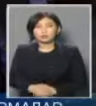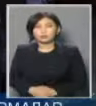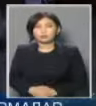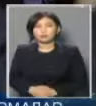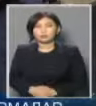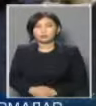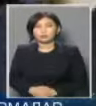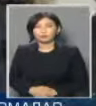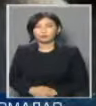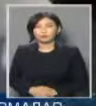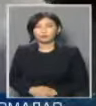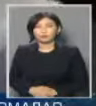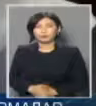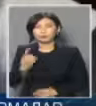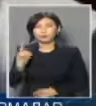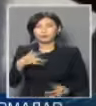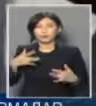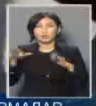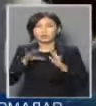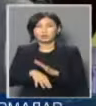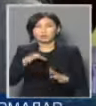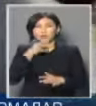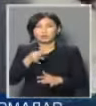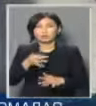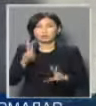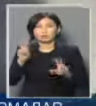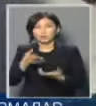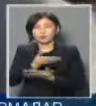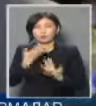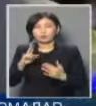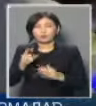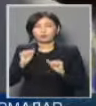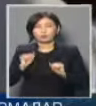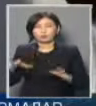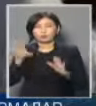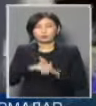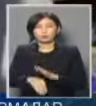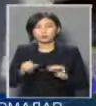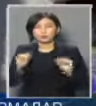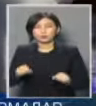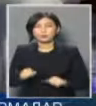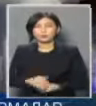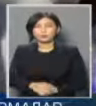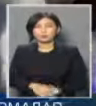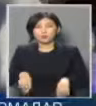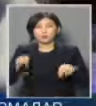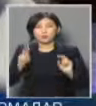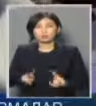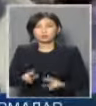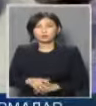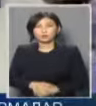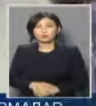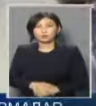бұл бір концертке сиғызатын тақырып емес қой. Сондықтан қолымыздан келгенше осы тақырып төңірегінде шығармалар